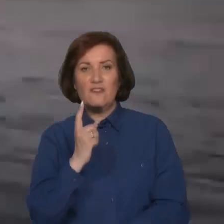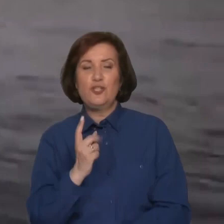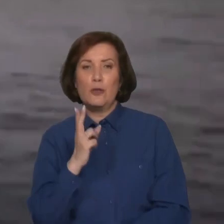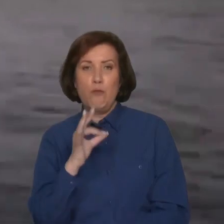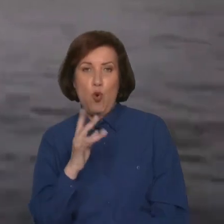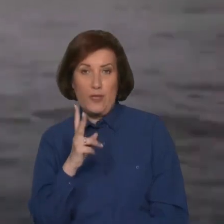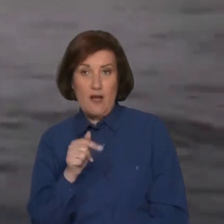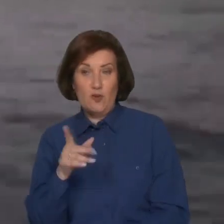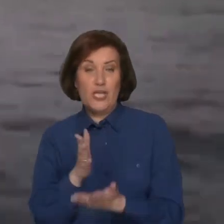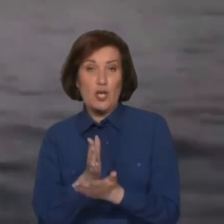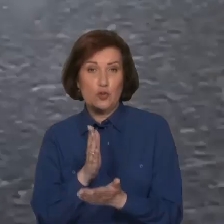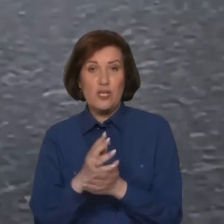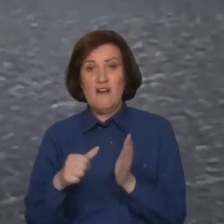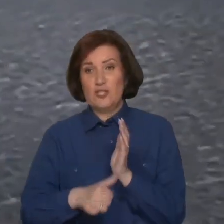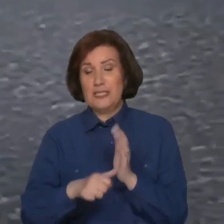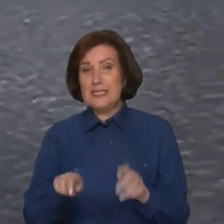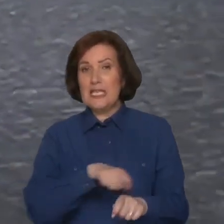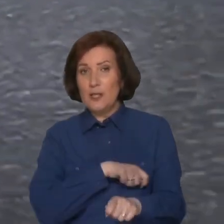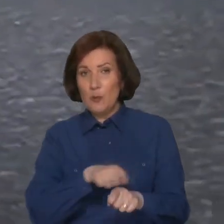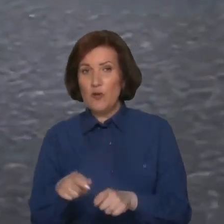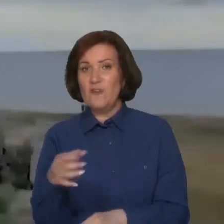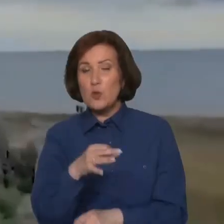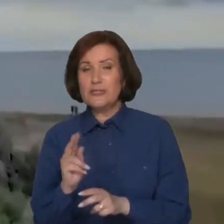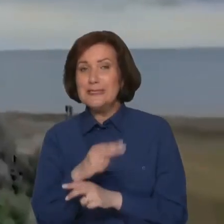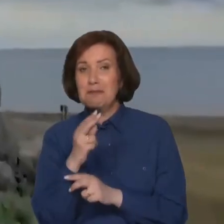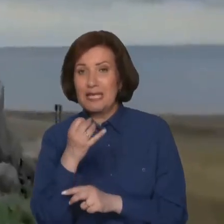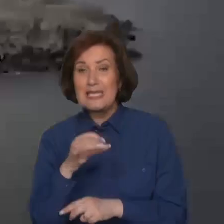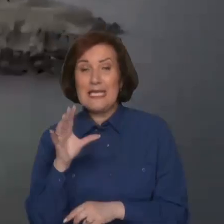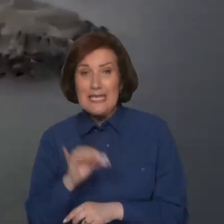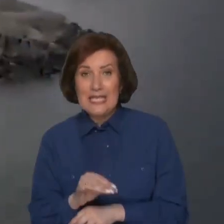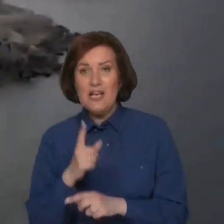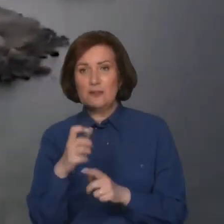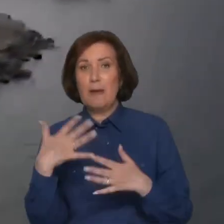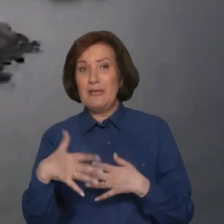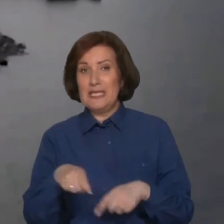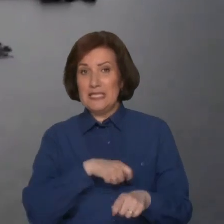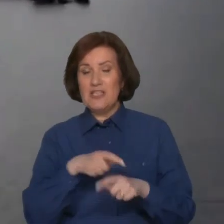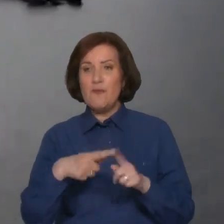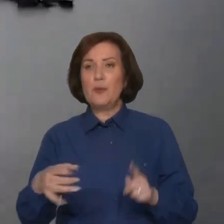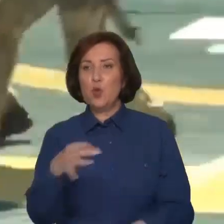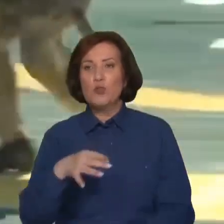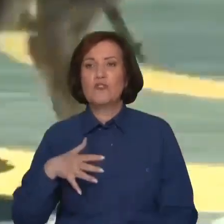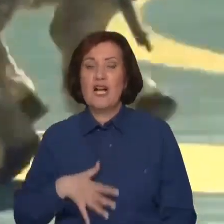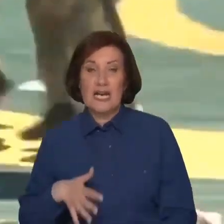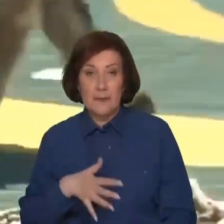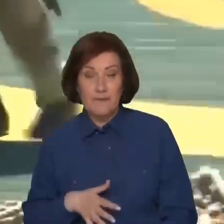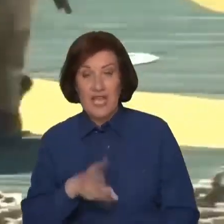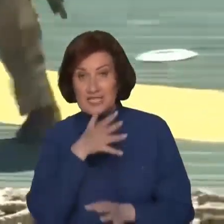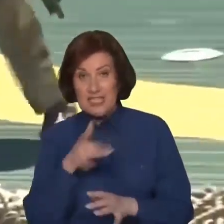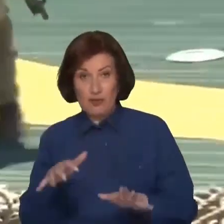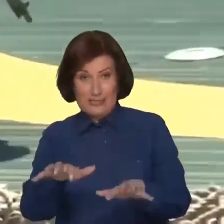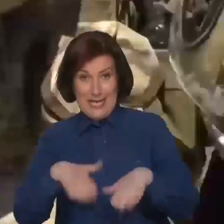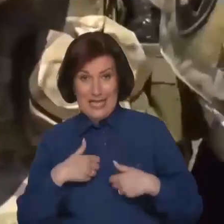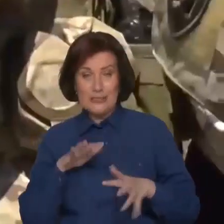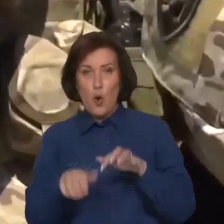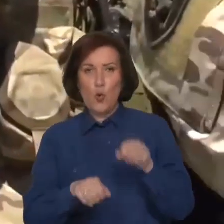Бойка. Вони розташовані в 60 кілометрах від острова Зміїний і в 150 від півострова Крим. За час